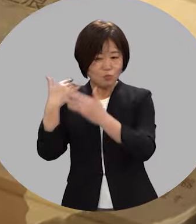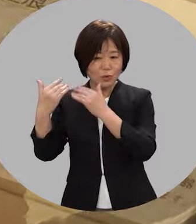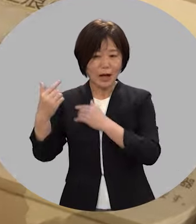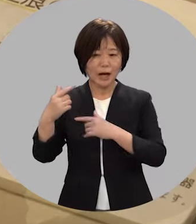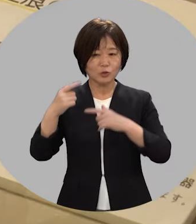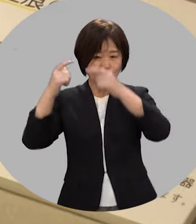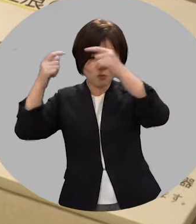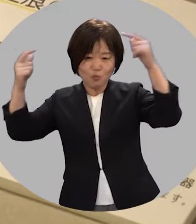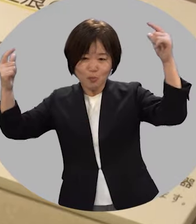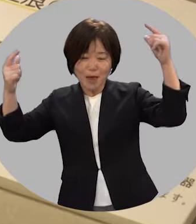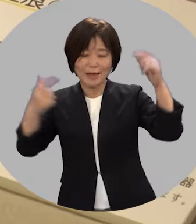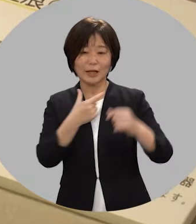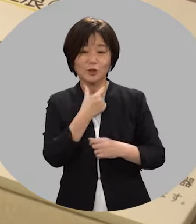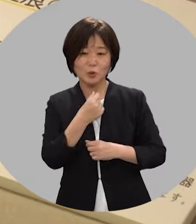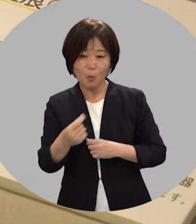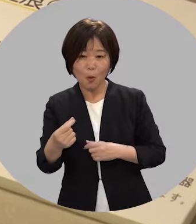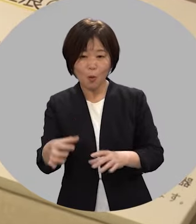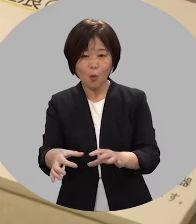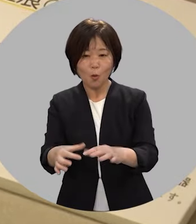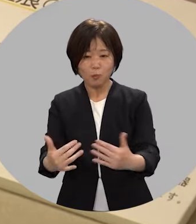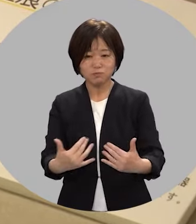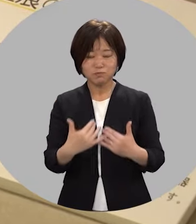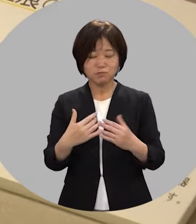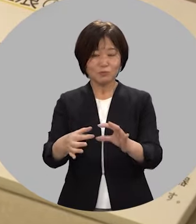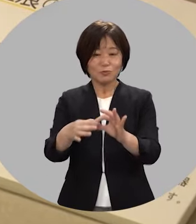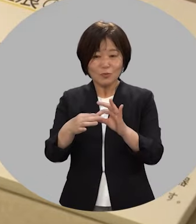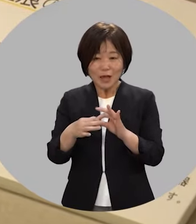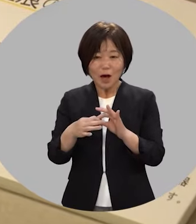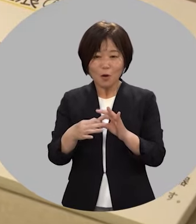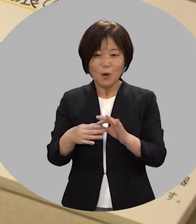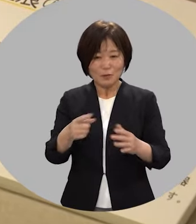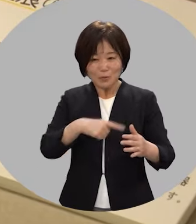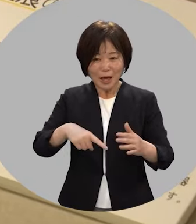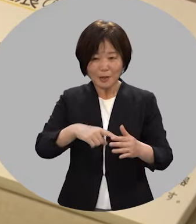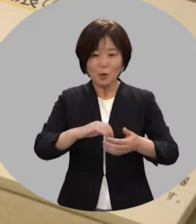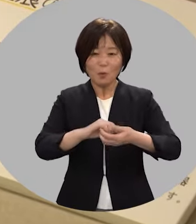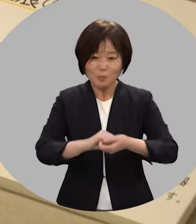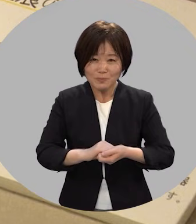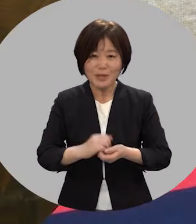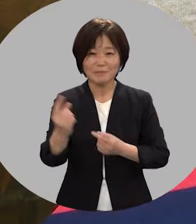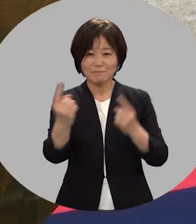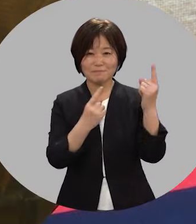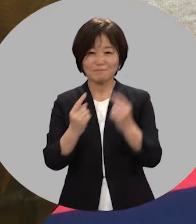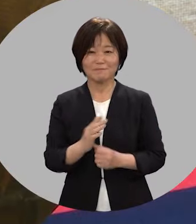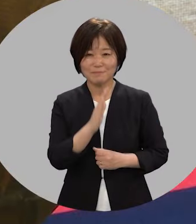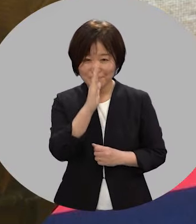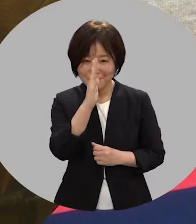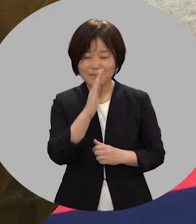じていただくことのできる内容です。ぜひ足をお運びください。